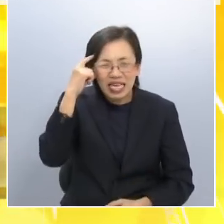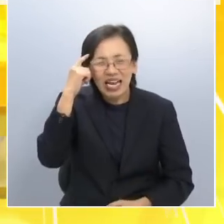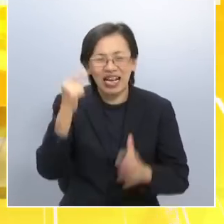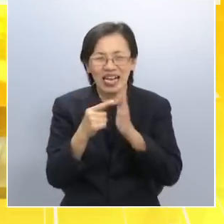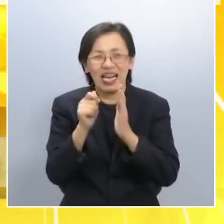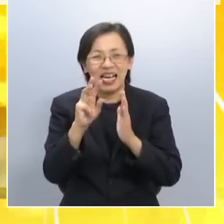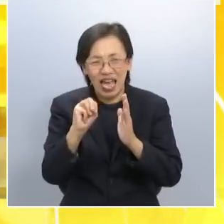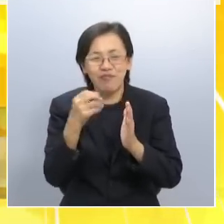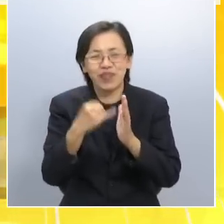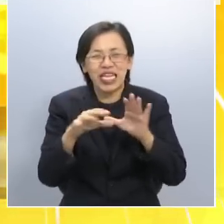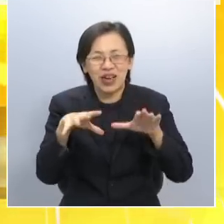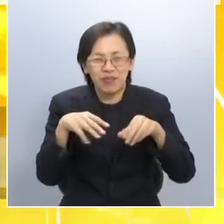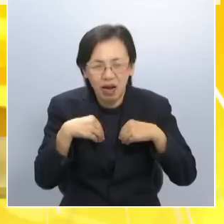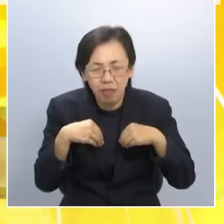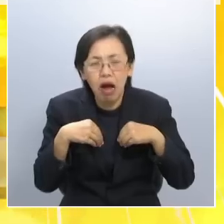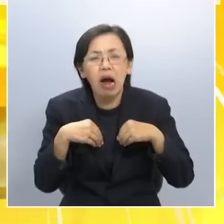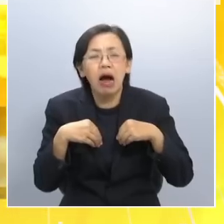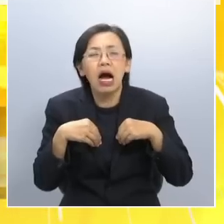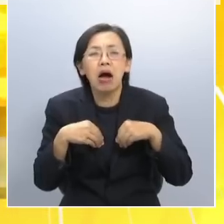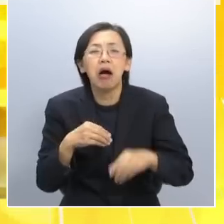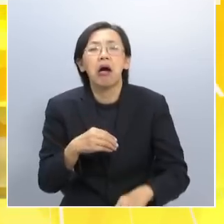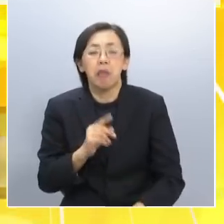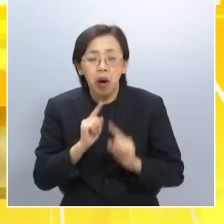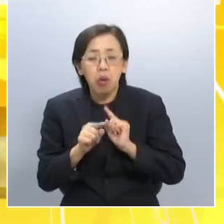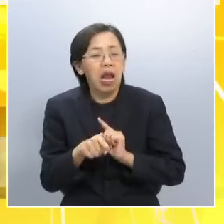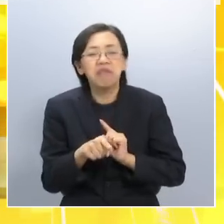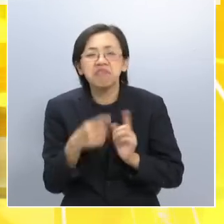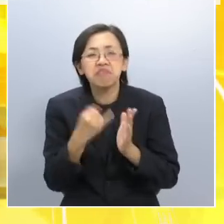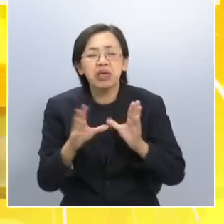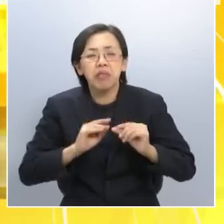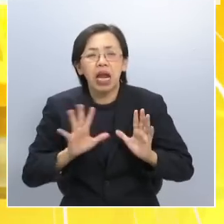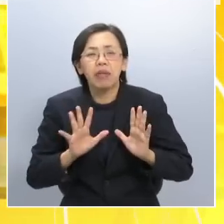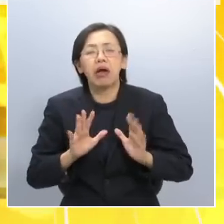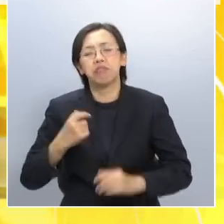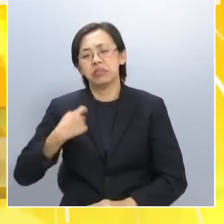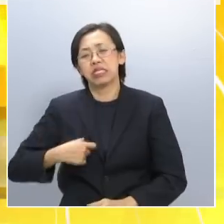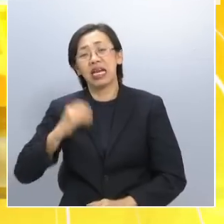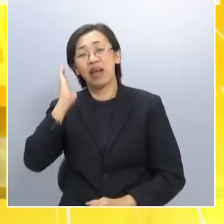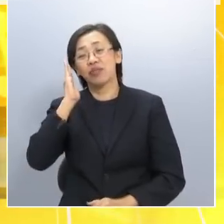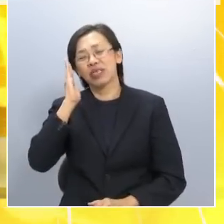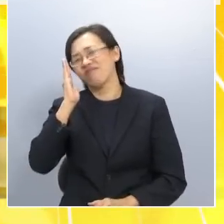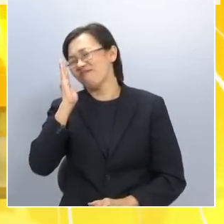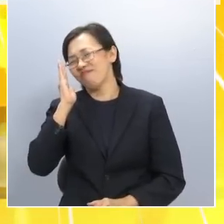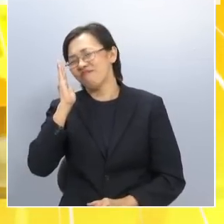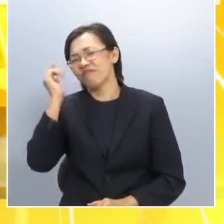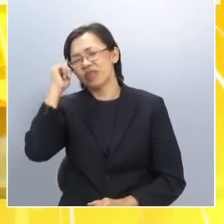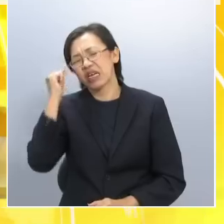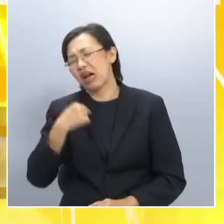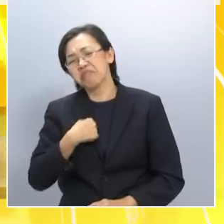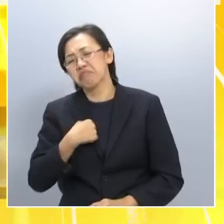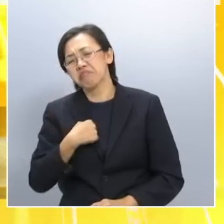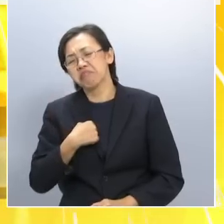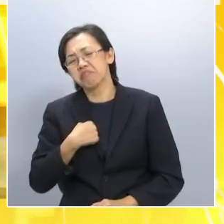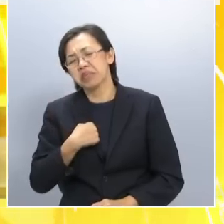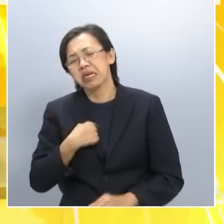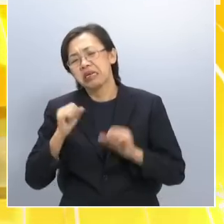ช่ค่ะ ก็เลยจะเข้าไปคุย ค่ะ แต่ปรากฏว่าพอจะไม่สารภาพคุณชินคุปทนายความคนใหม่นี่ก็บอกว่าในมุมม